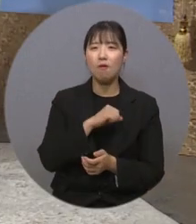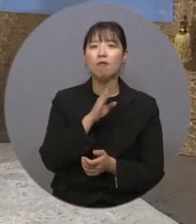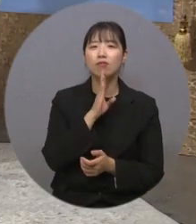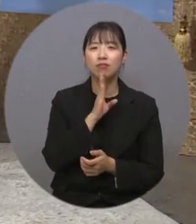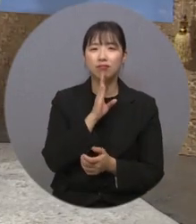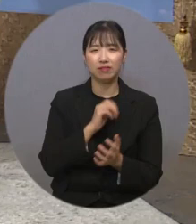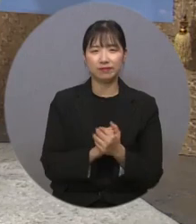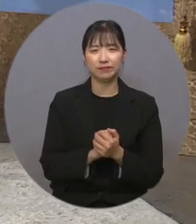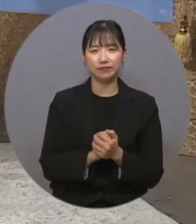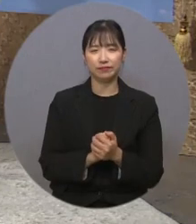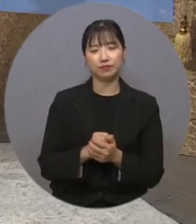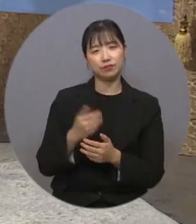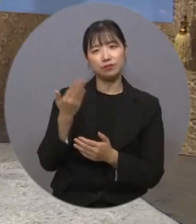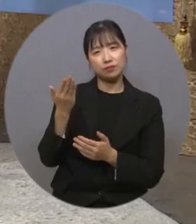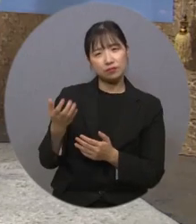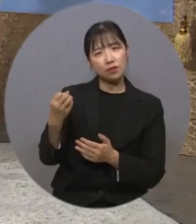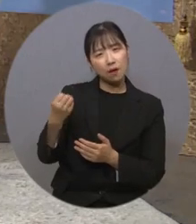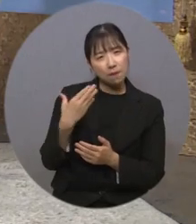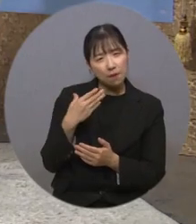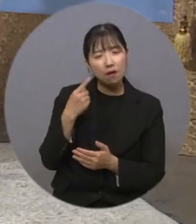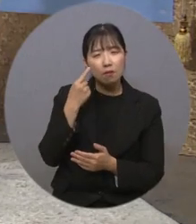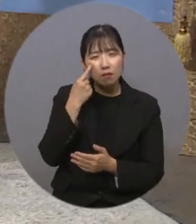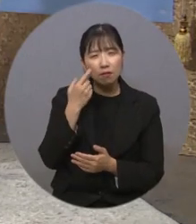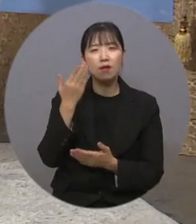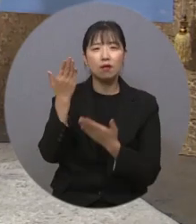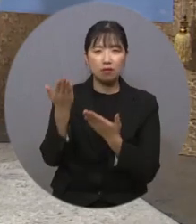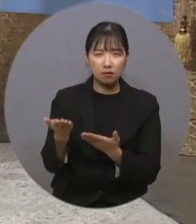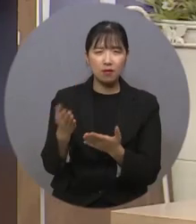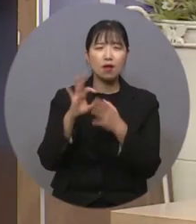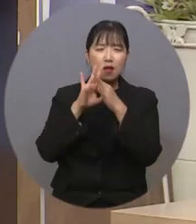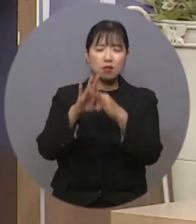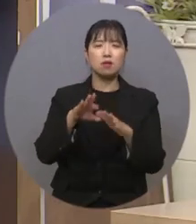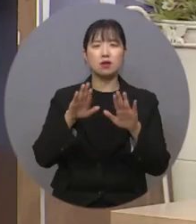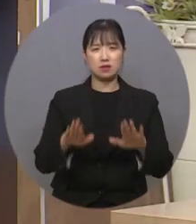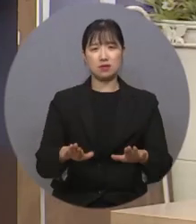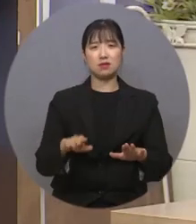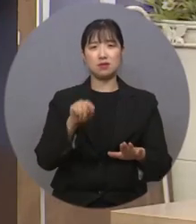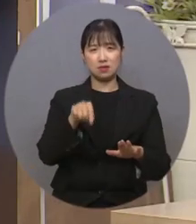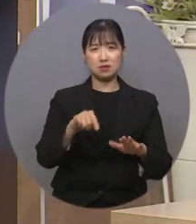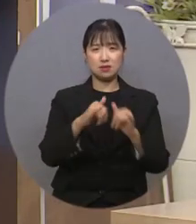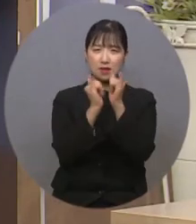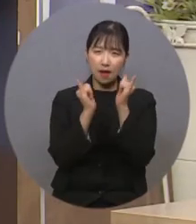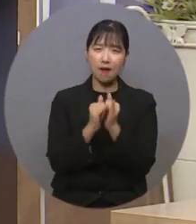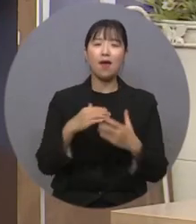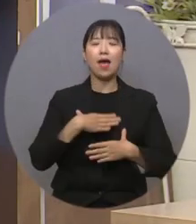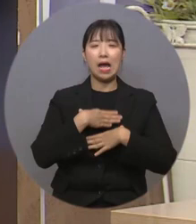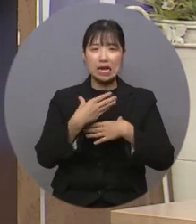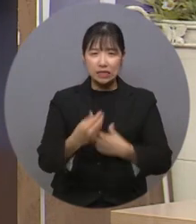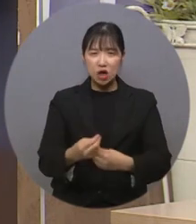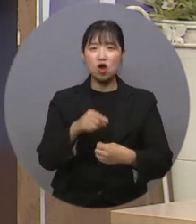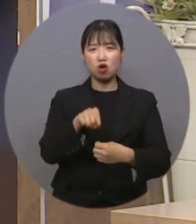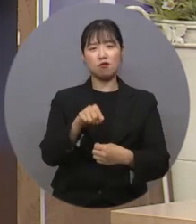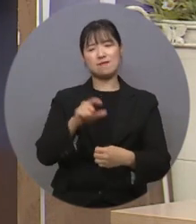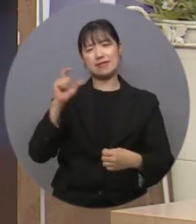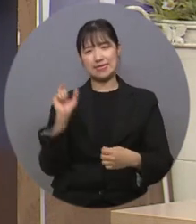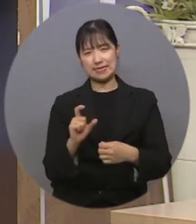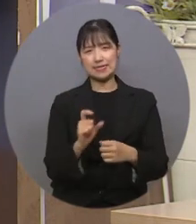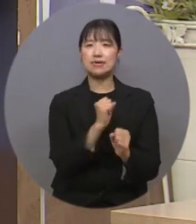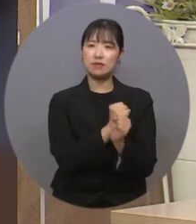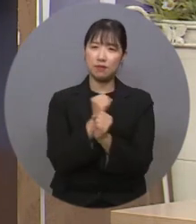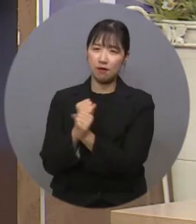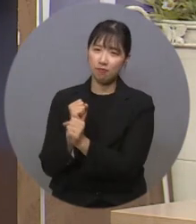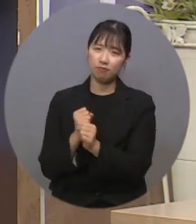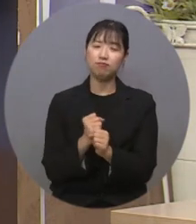네 지금 의원님 말씀을 계속 들으니까 의원님께서 계속해서 정말 이 사회의 안전망을 튼튼히